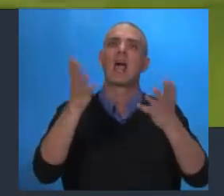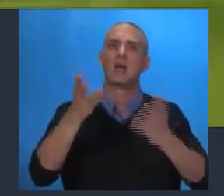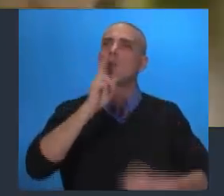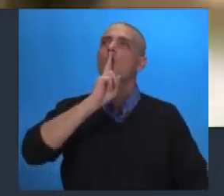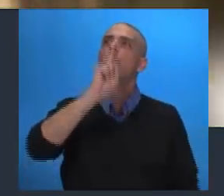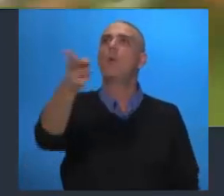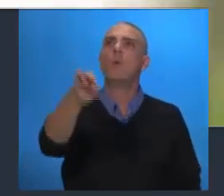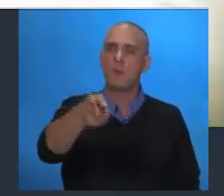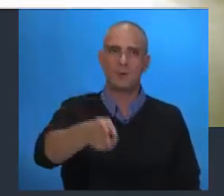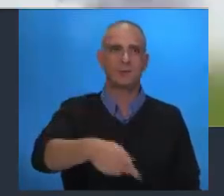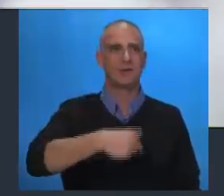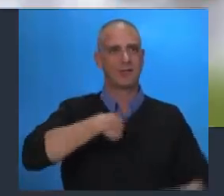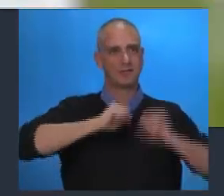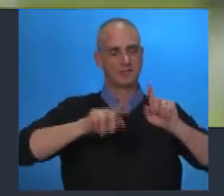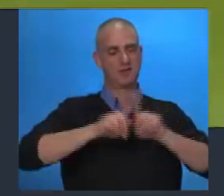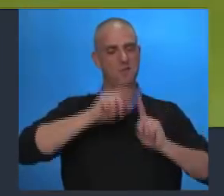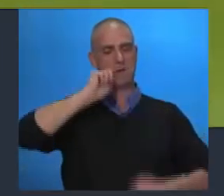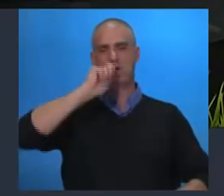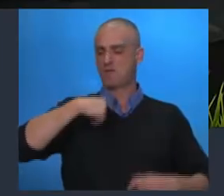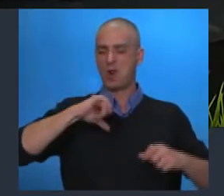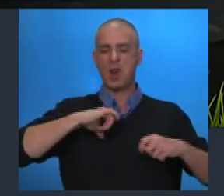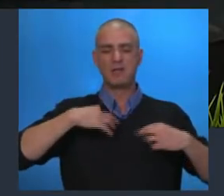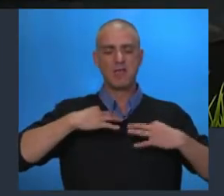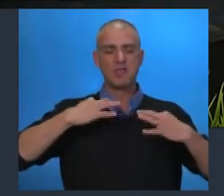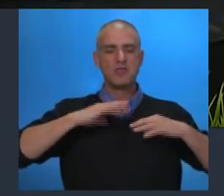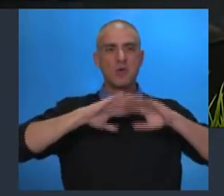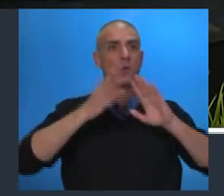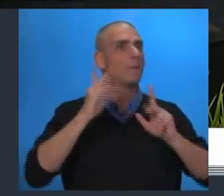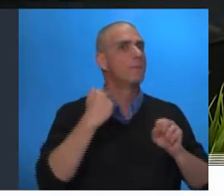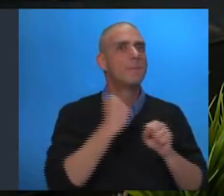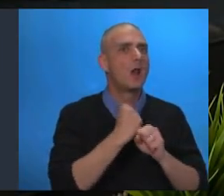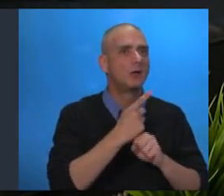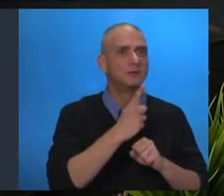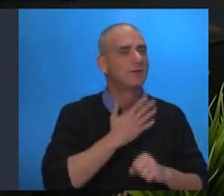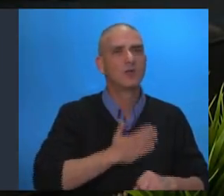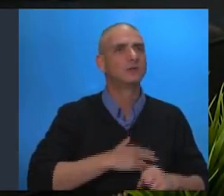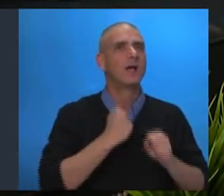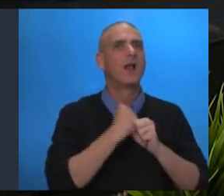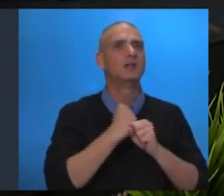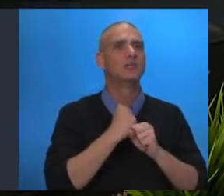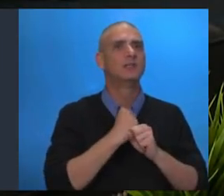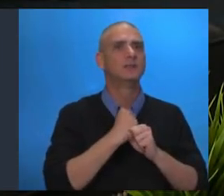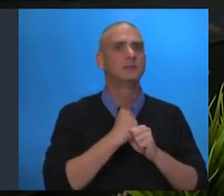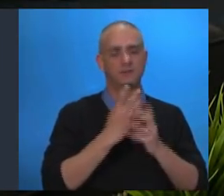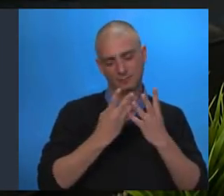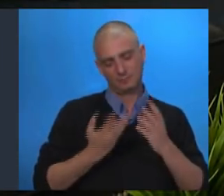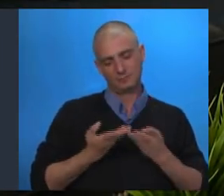בן כלב, פו! אני התנהגתי כגבר שם, לא עניין אותי כלום. מה עוד לא עשית? ואת הכי רוצה לעשות? משפחה וילדים.